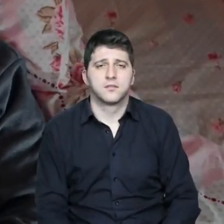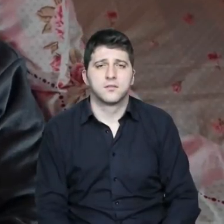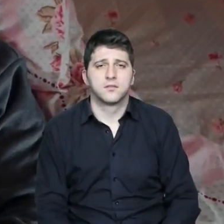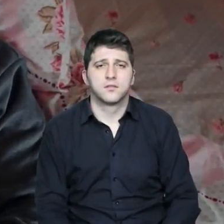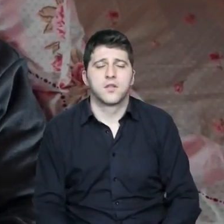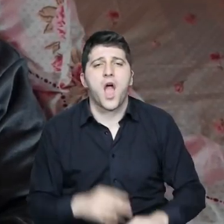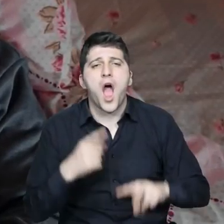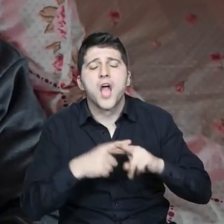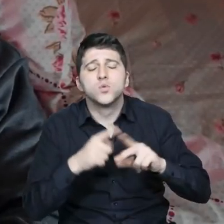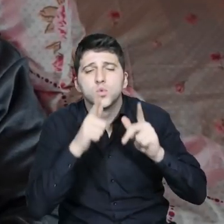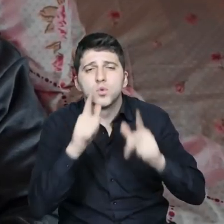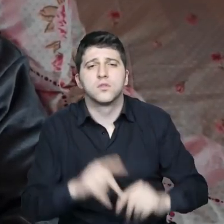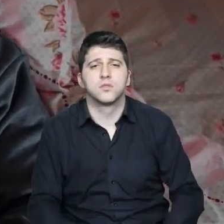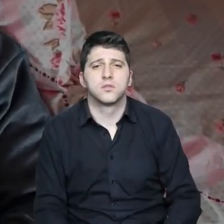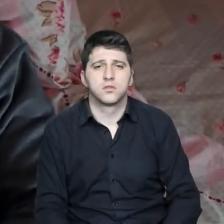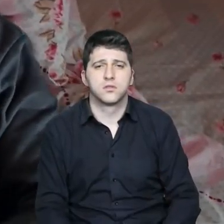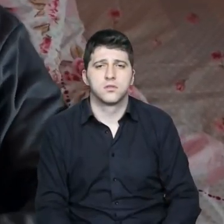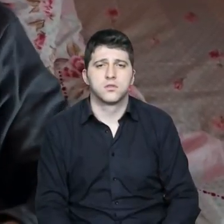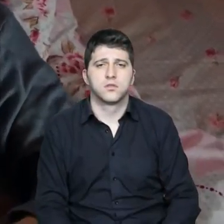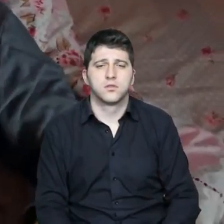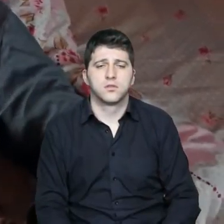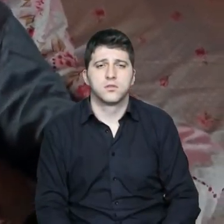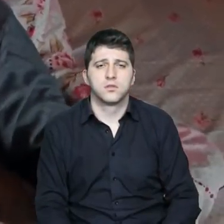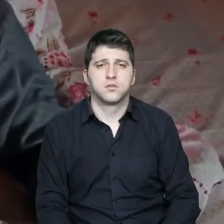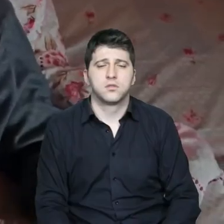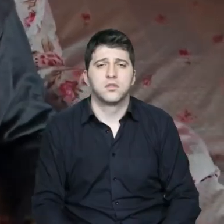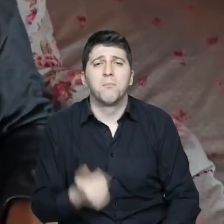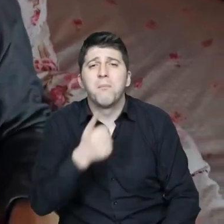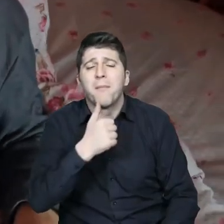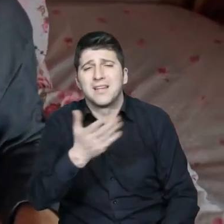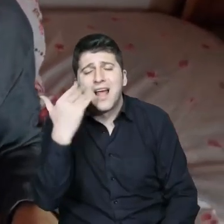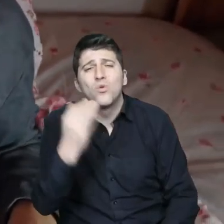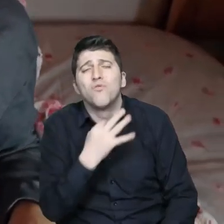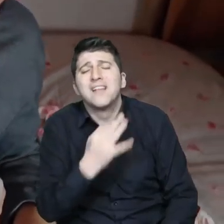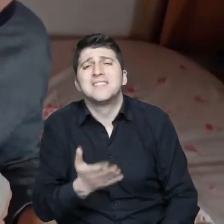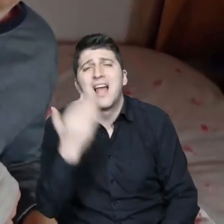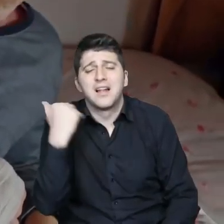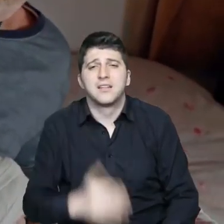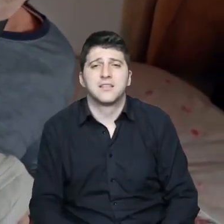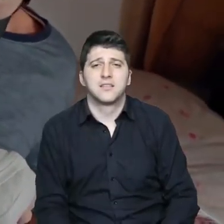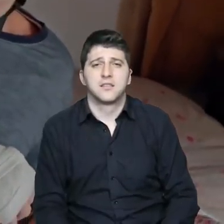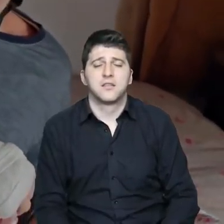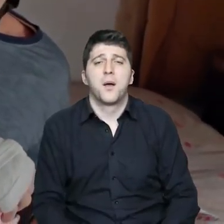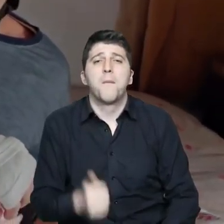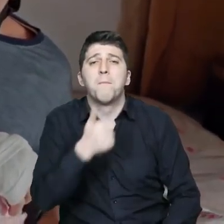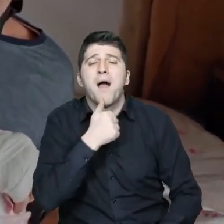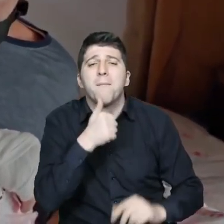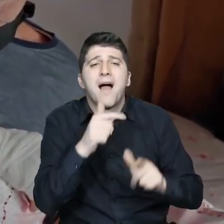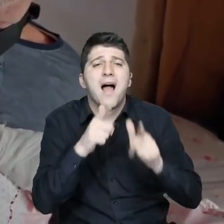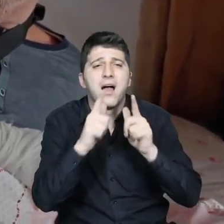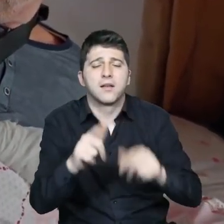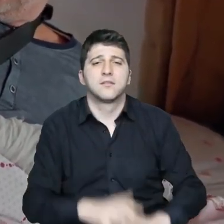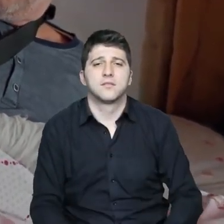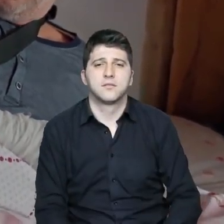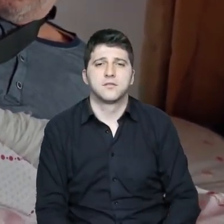valla. Aysu. Kim gönderdi bunları acaba? Baba gel Allah aşkına. Baba!